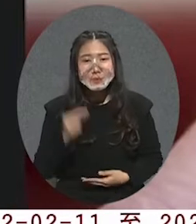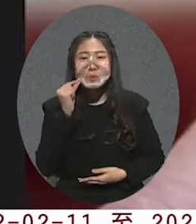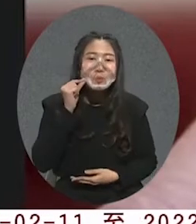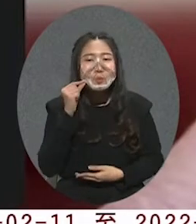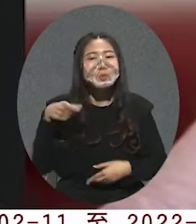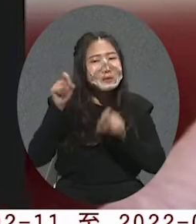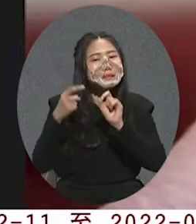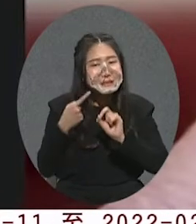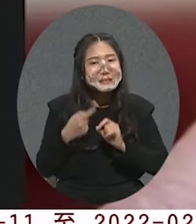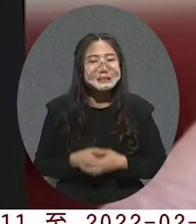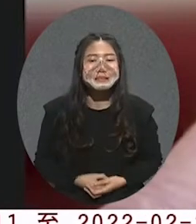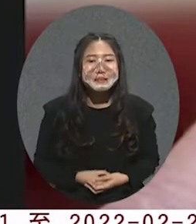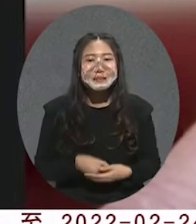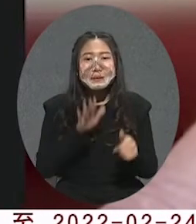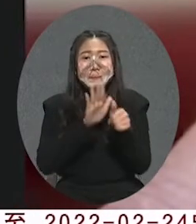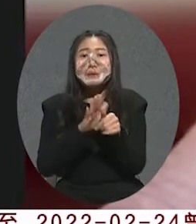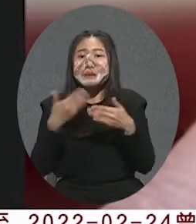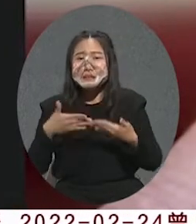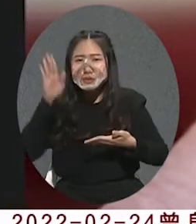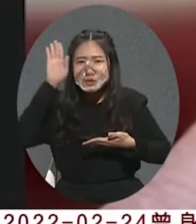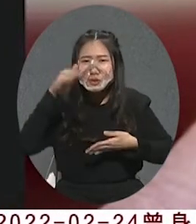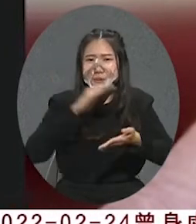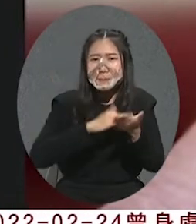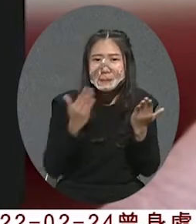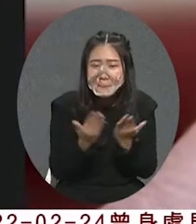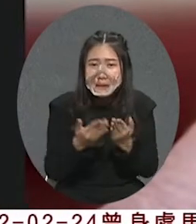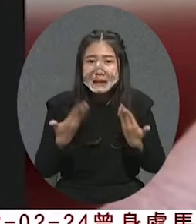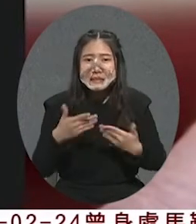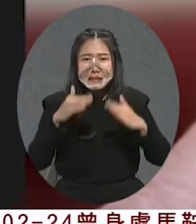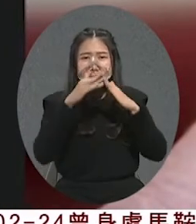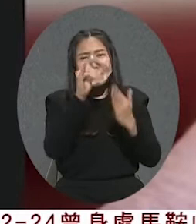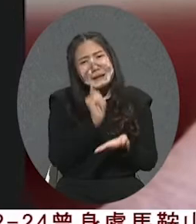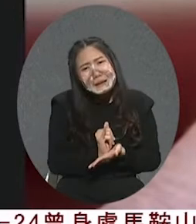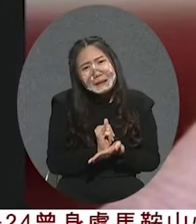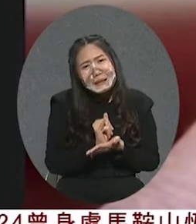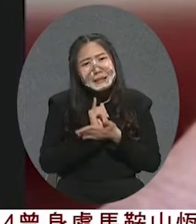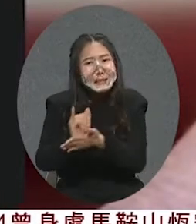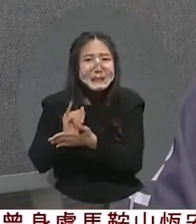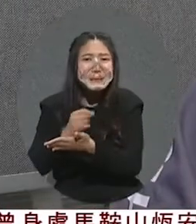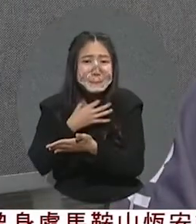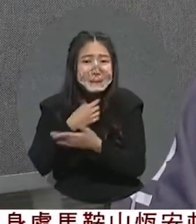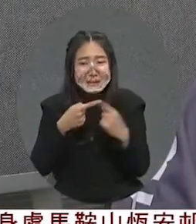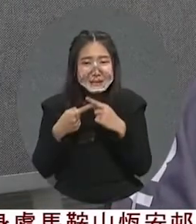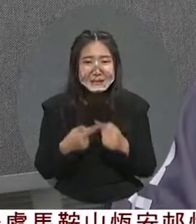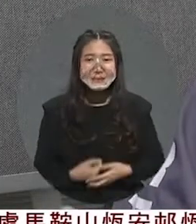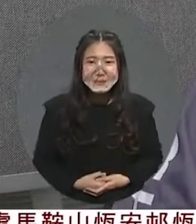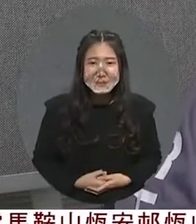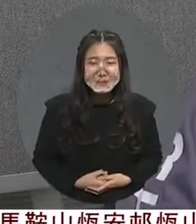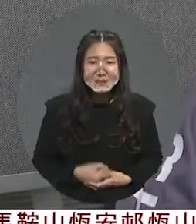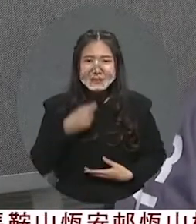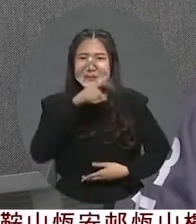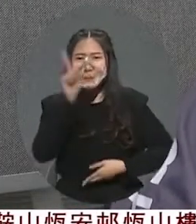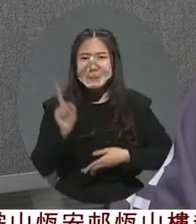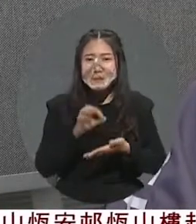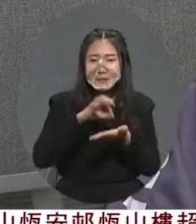性係去咧幫到而家未來確診啊，或者而家喺家居仲滯留緊未能夠入院嘅病人。 咁你認為仲有乜嘢地方